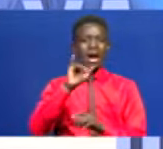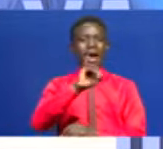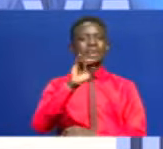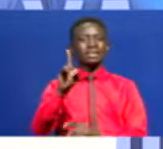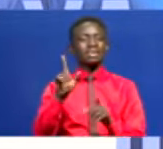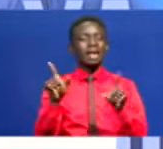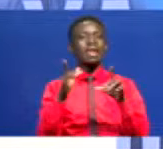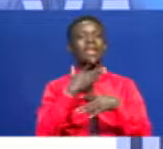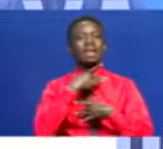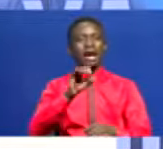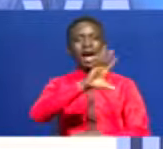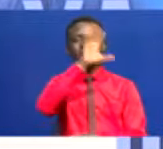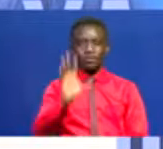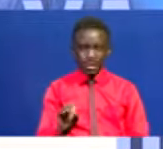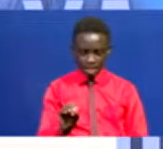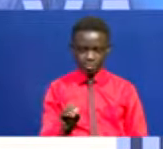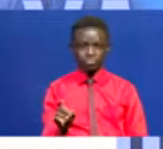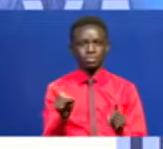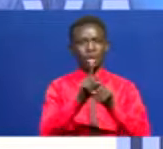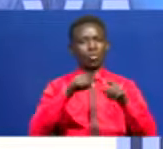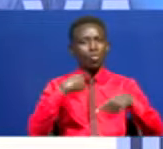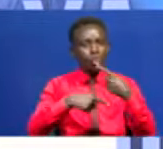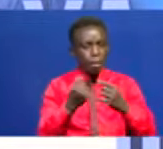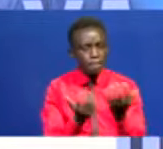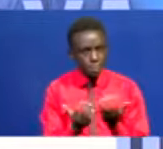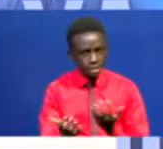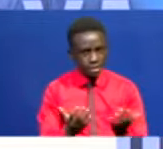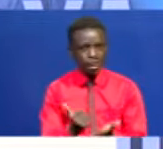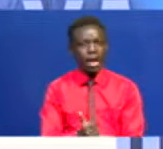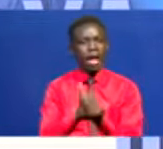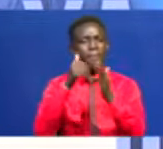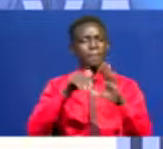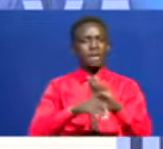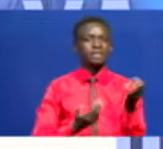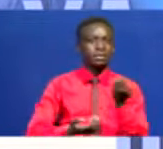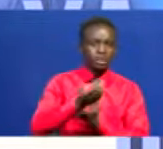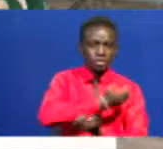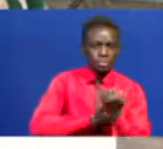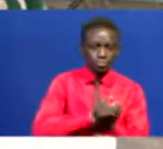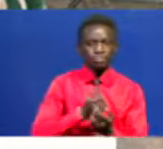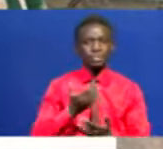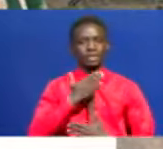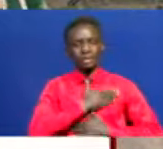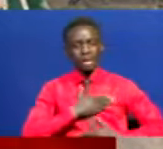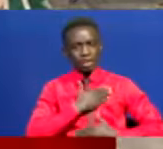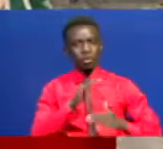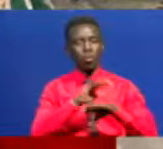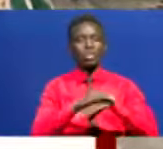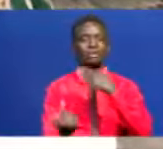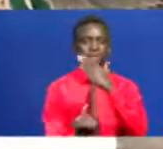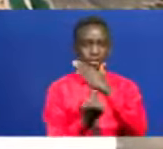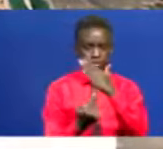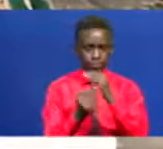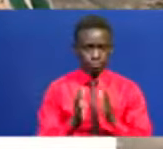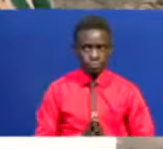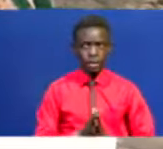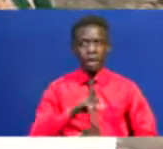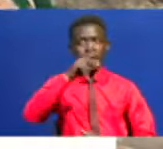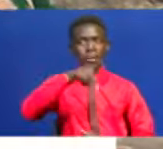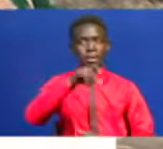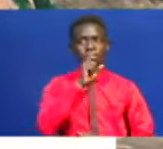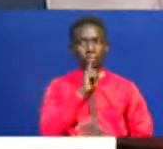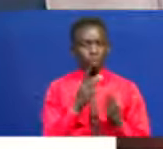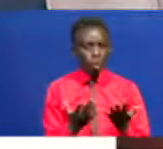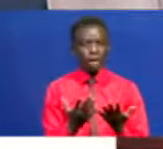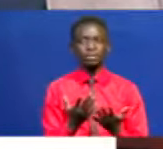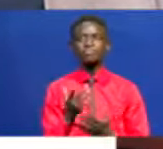kuendeleza biashara, uchumi, sayansi na teknolojia. The PS revealing that the Foreign Affairs